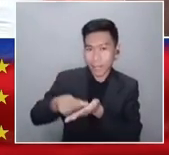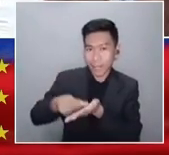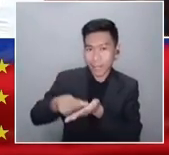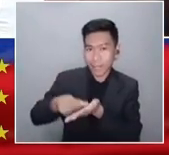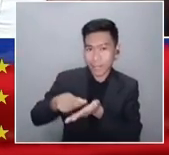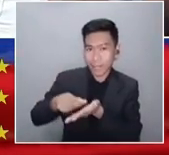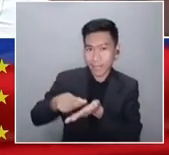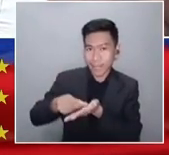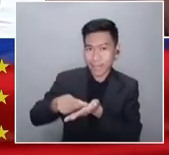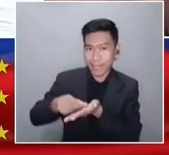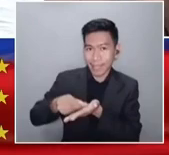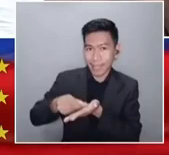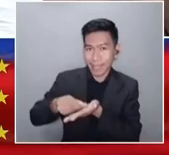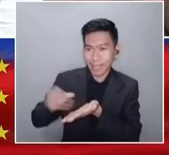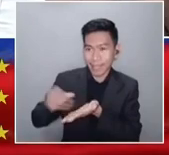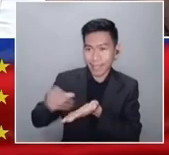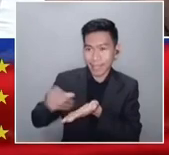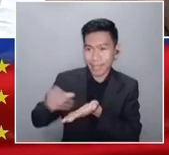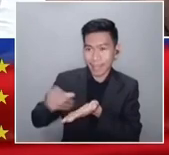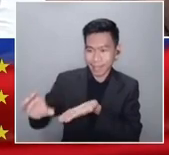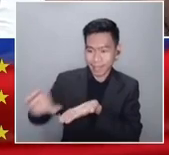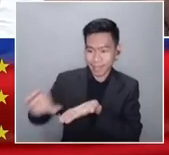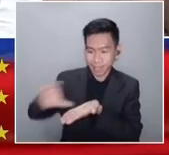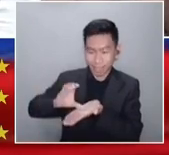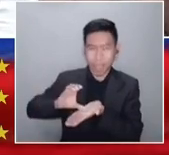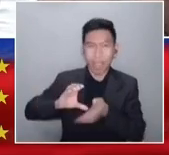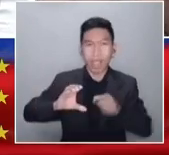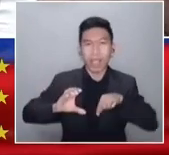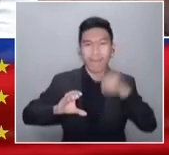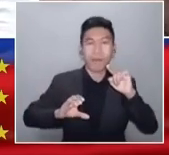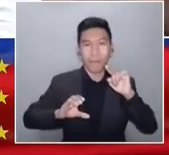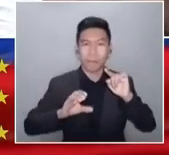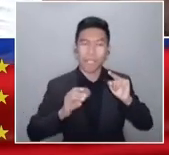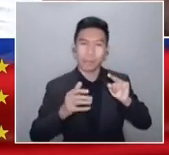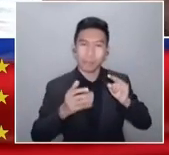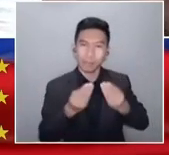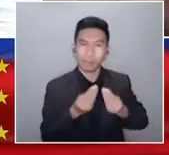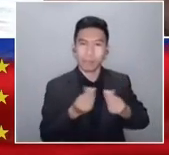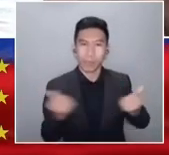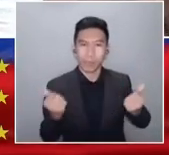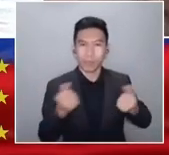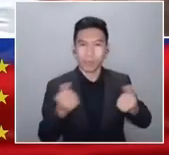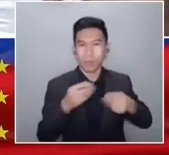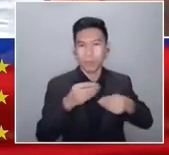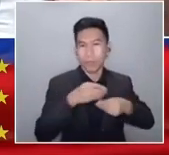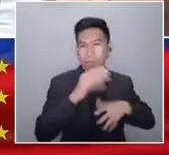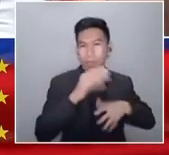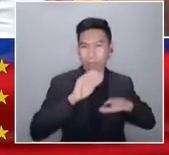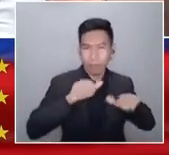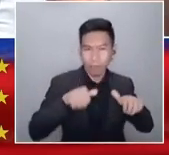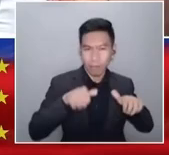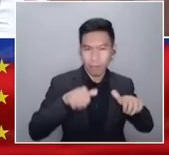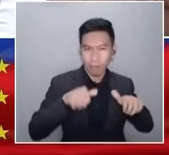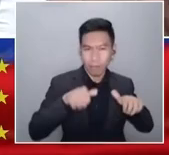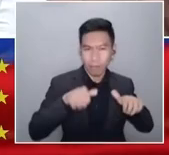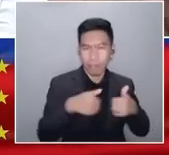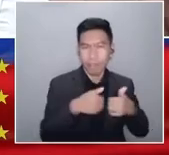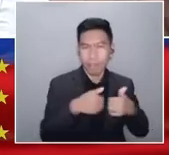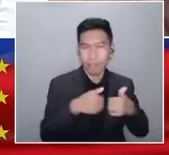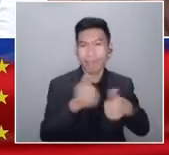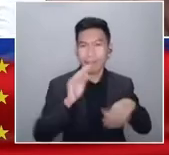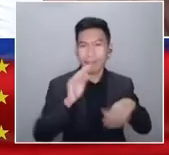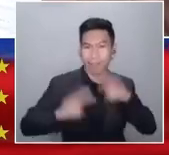kanilang bigyan ng solusyon, ang kanilang mga iba't ibang pangangailangan. And that will revive the economy. And that will revive the economy. Yeah.